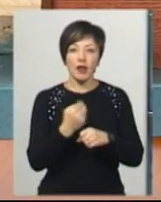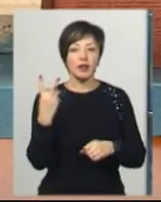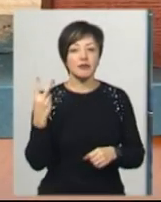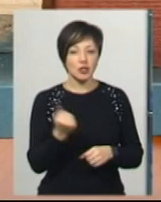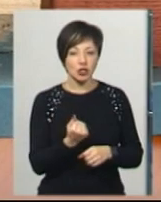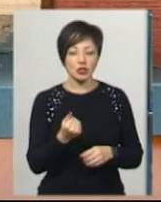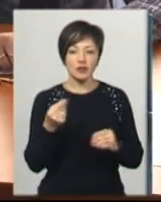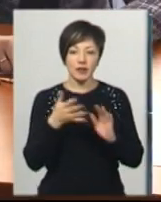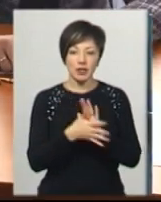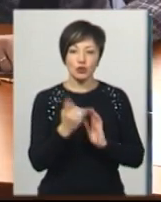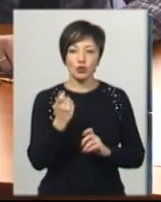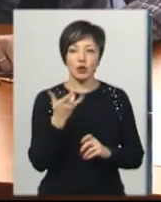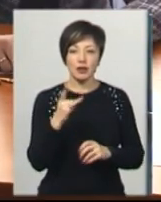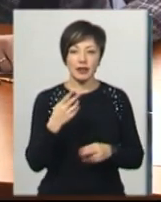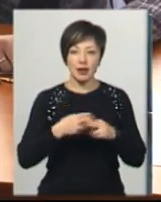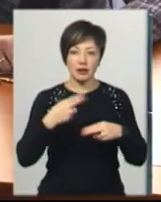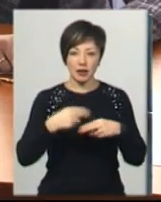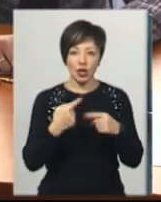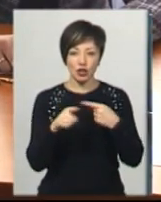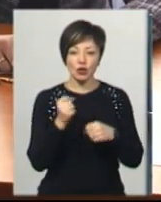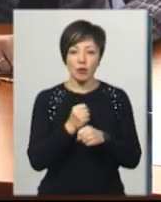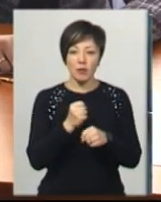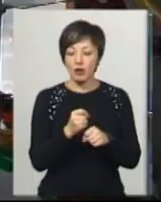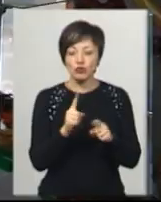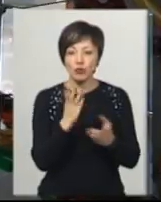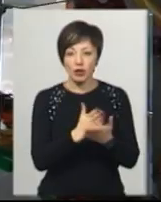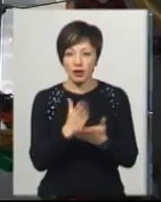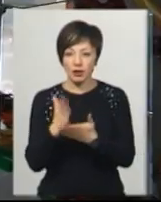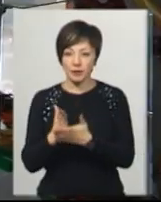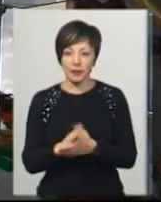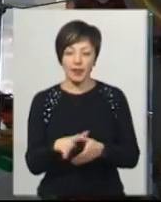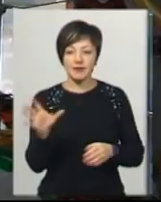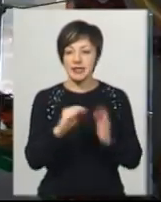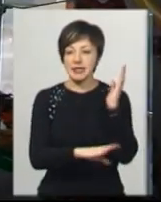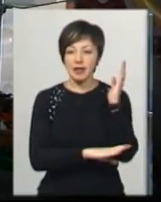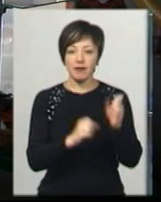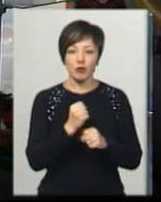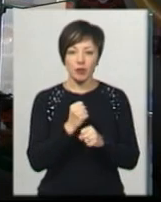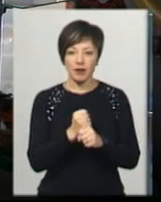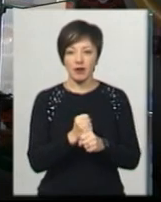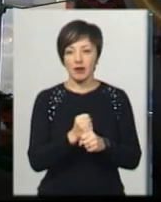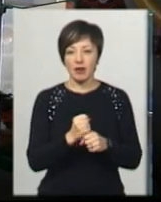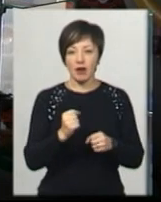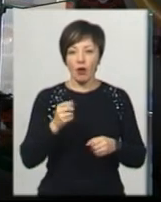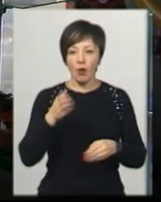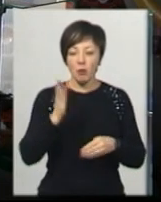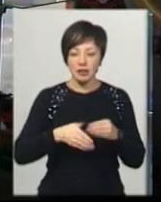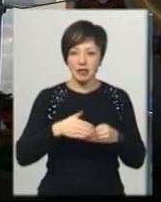2 тижні. Витратили 100 гривень на деталь. Все інше робили з підручних матеріалів. З дерева все робили, виточували,